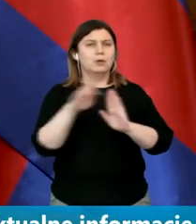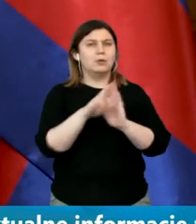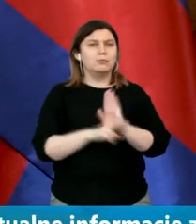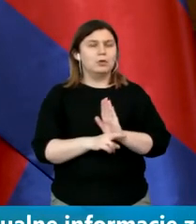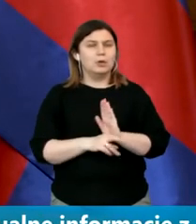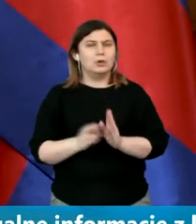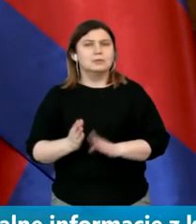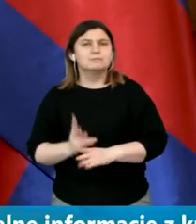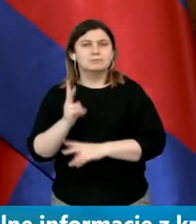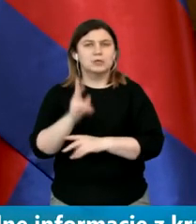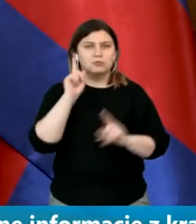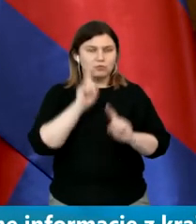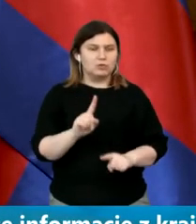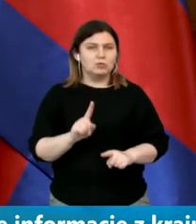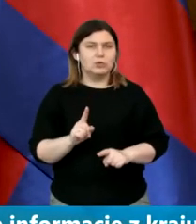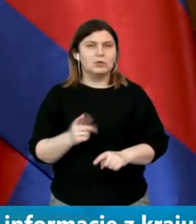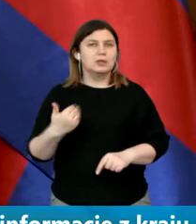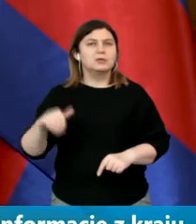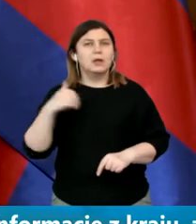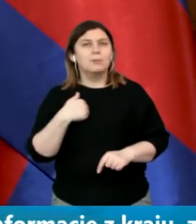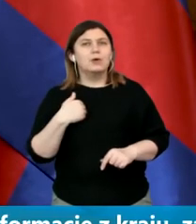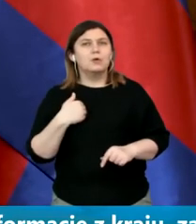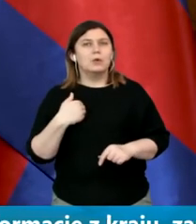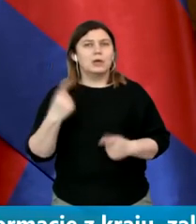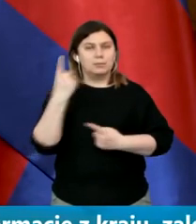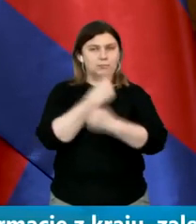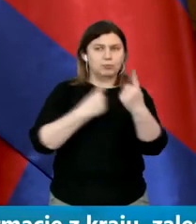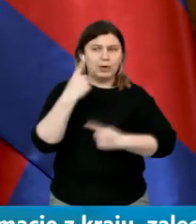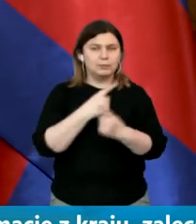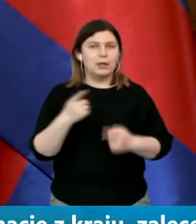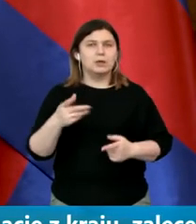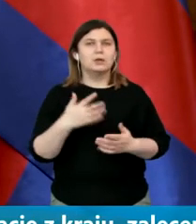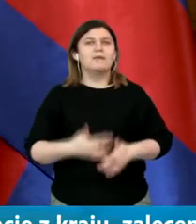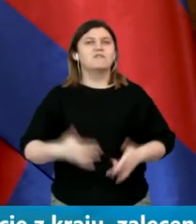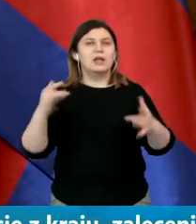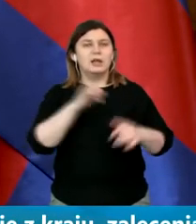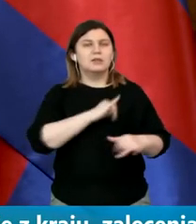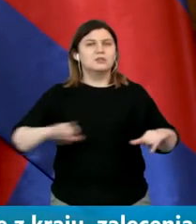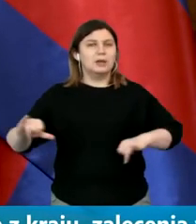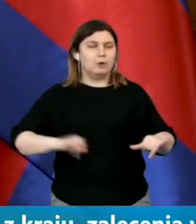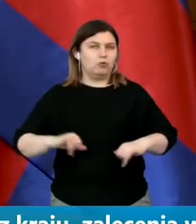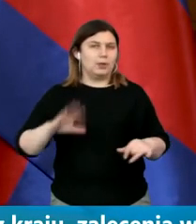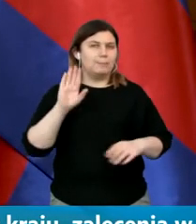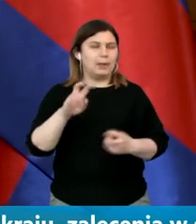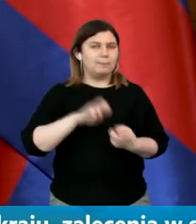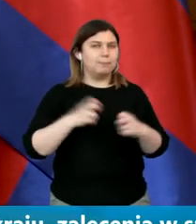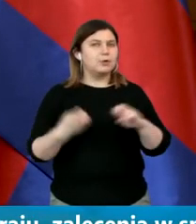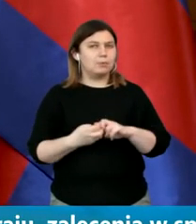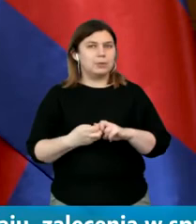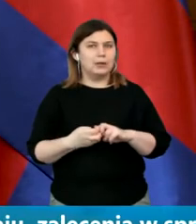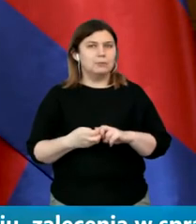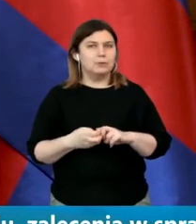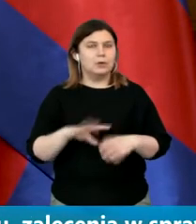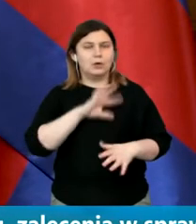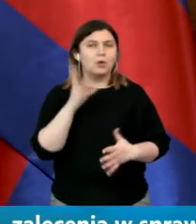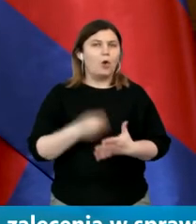wyprzedziły rzeczywistość, nie były do końca może zawsze przemyślane i stąd wiele samorządów boryka się z poważnymi problemami w zakresie i